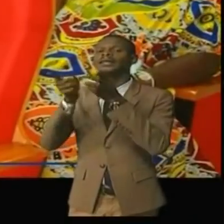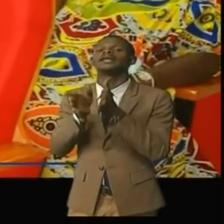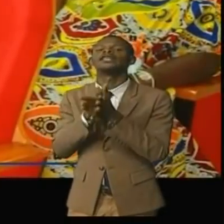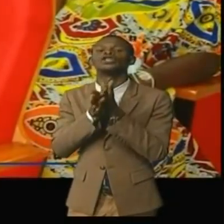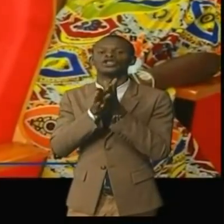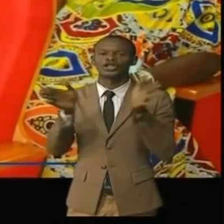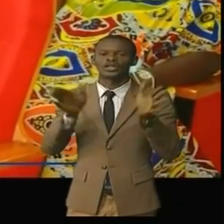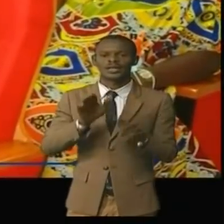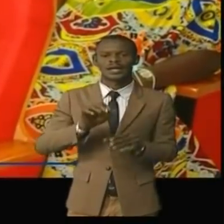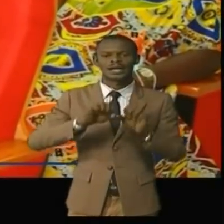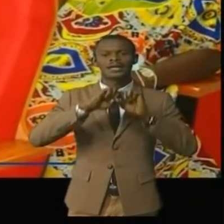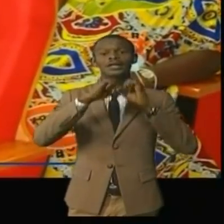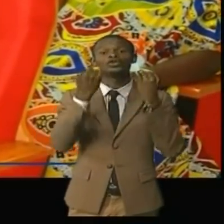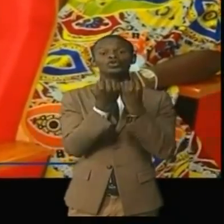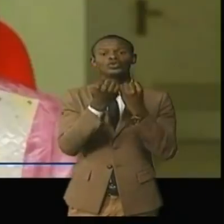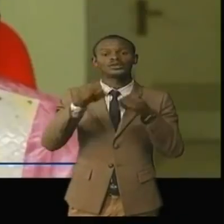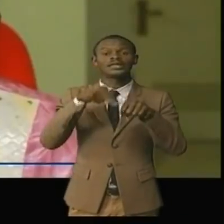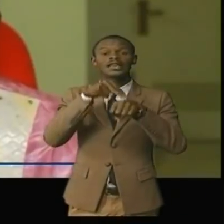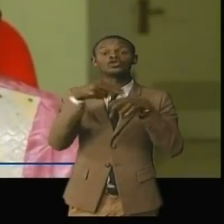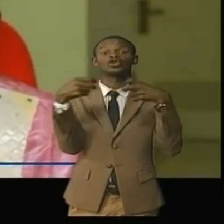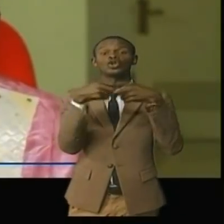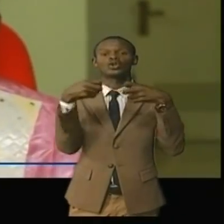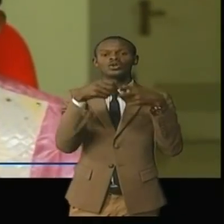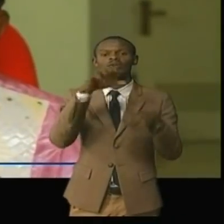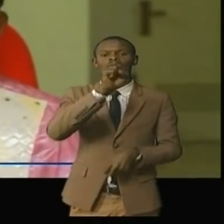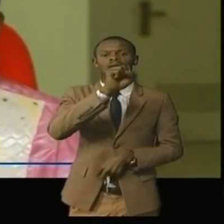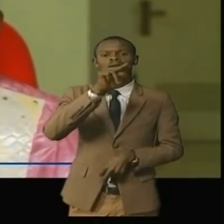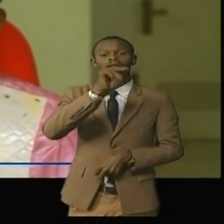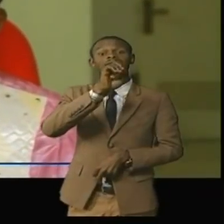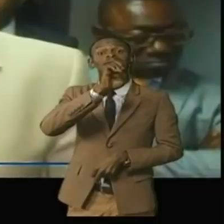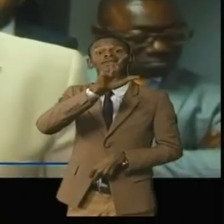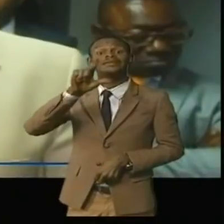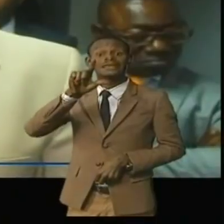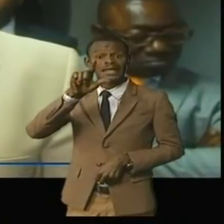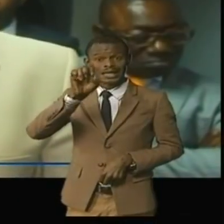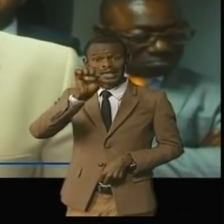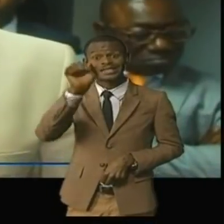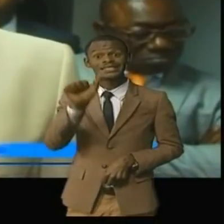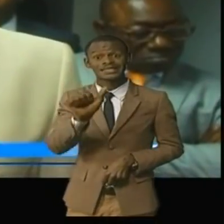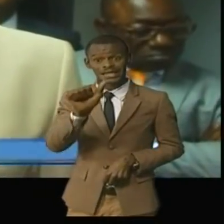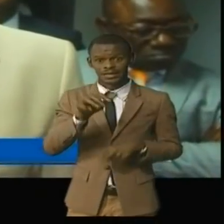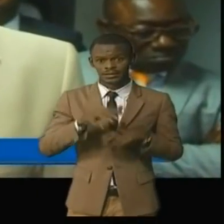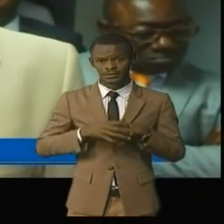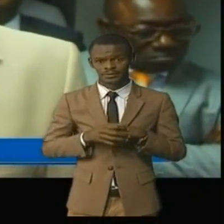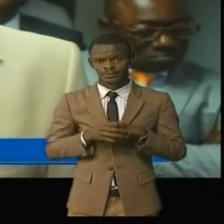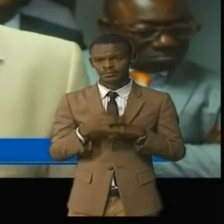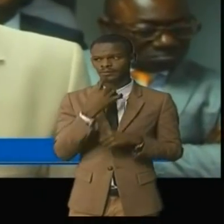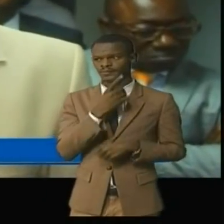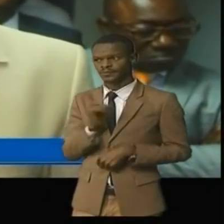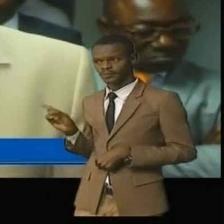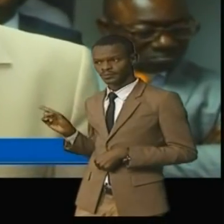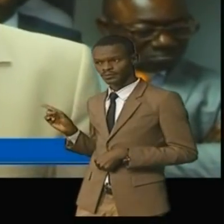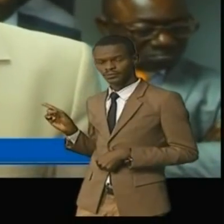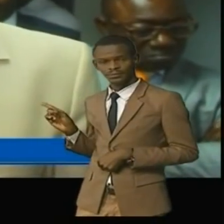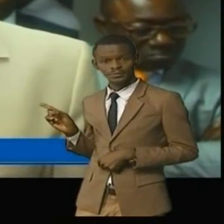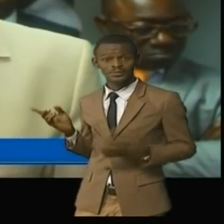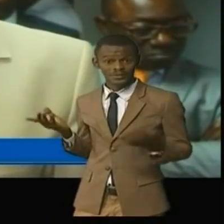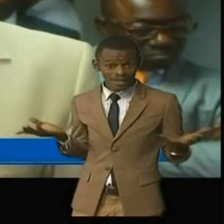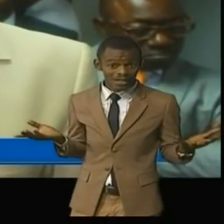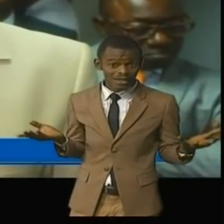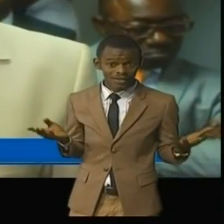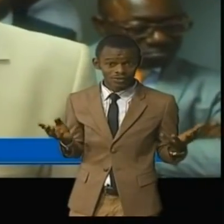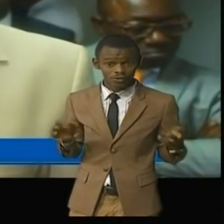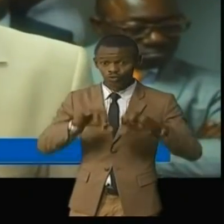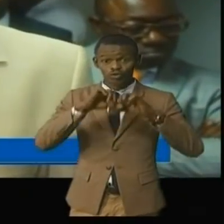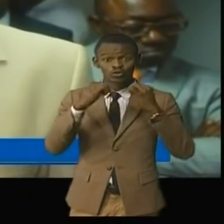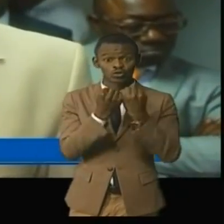qui a clôturé ses assises. La technologie évolue, la SNEL est une société hautement technique, ce qui fait